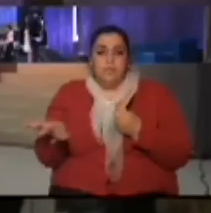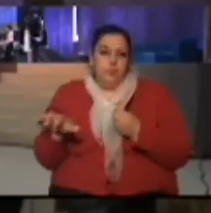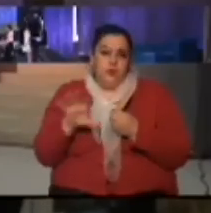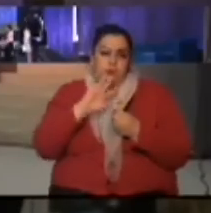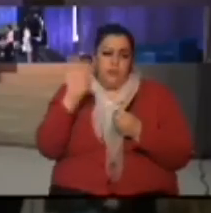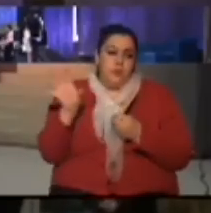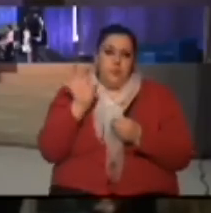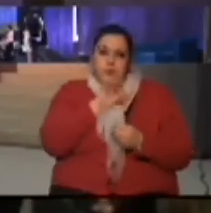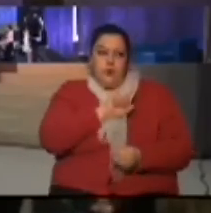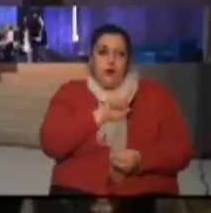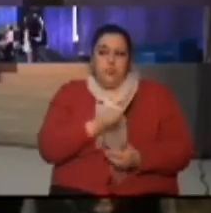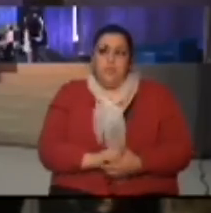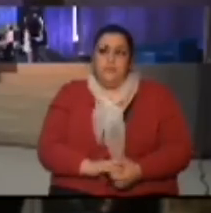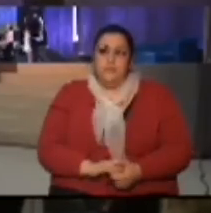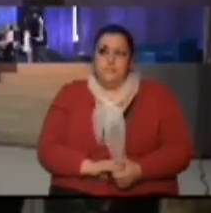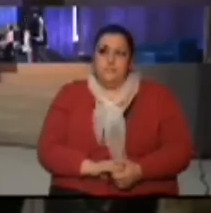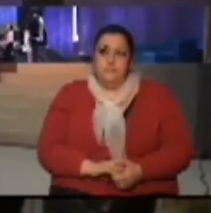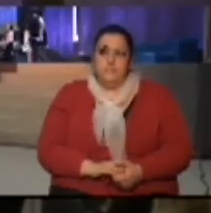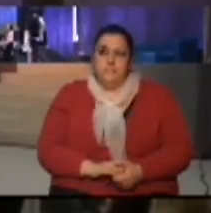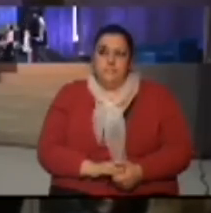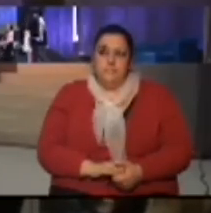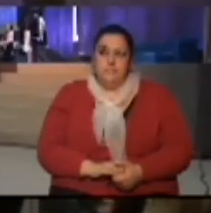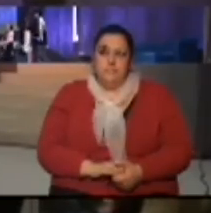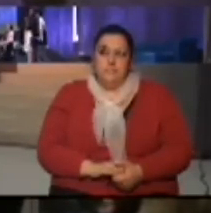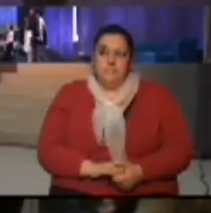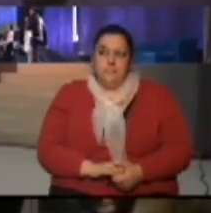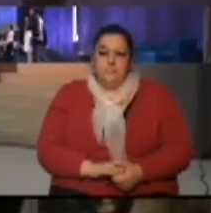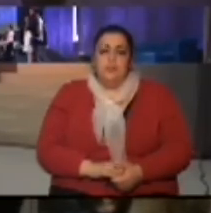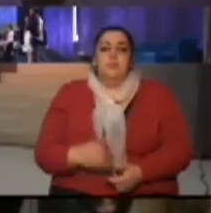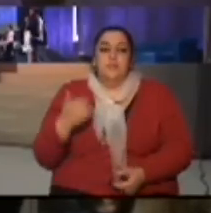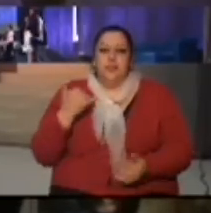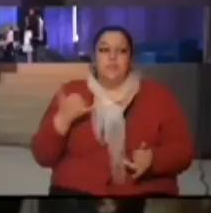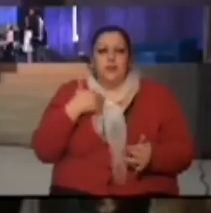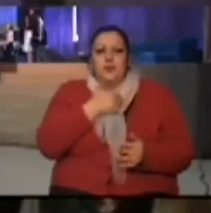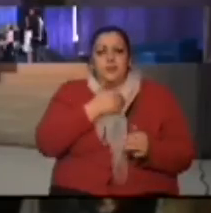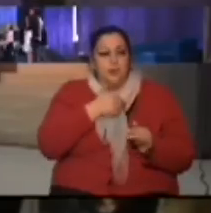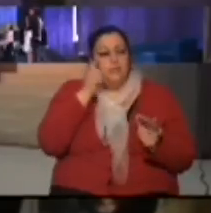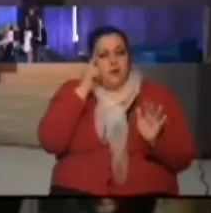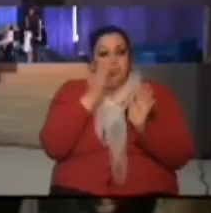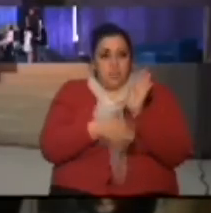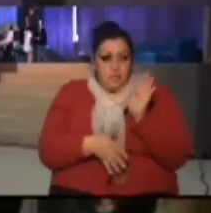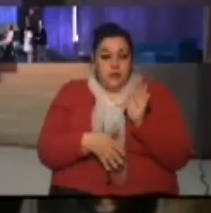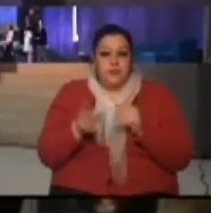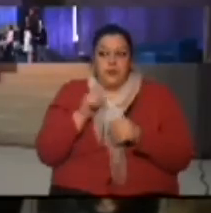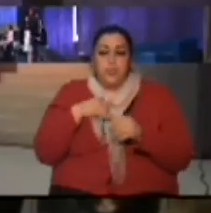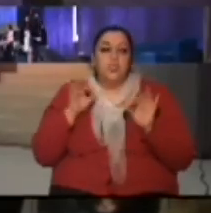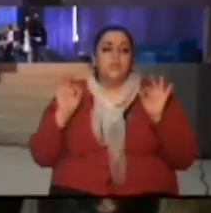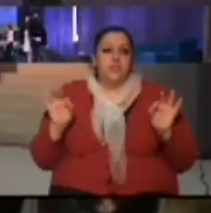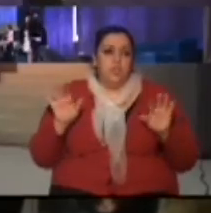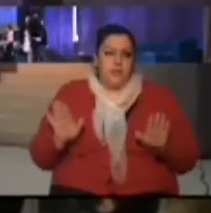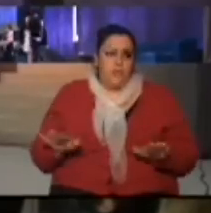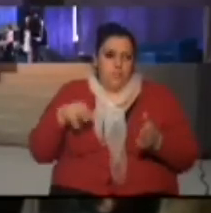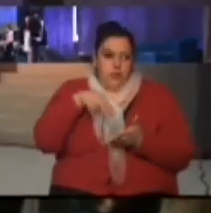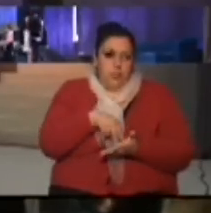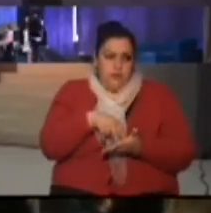ինչ արեց։ Ես ուզում եմ, որ դու հասկանաս, որ դու այսօր ճիշտ տեղում ես կանգնած, այսօր դու կարող